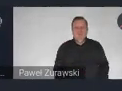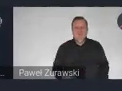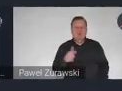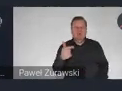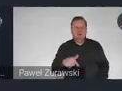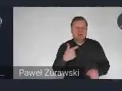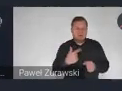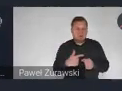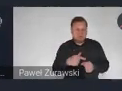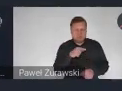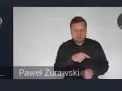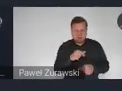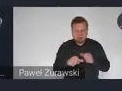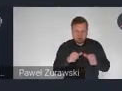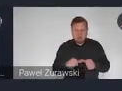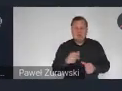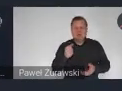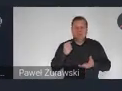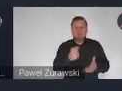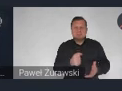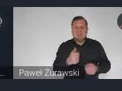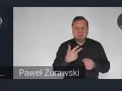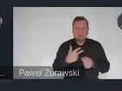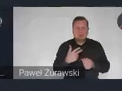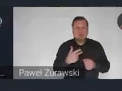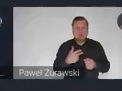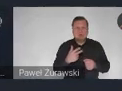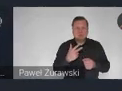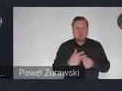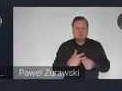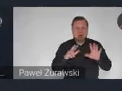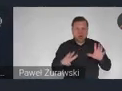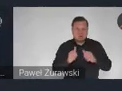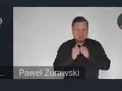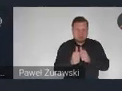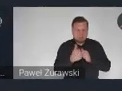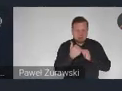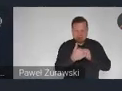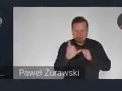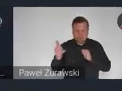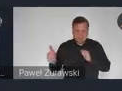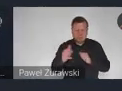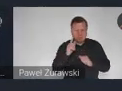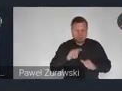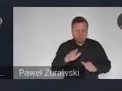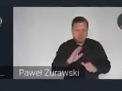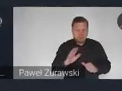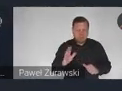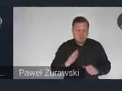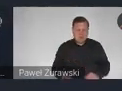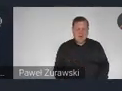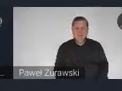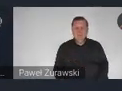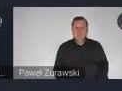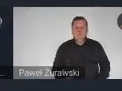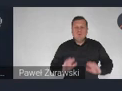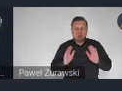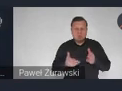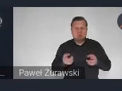2020 dofinansowano 38 zadań publicznych mówiąc najkrócej powstało